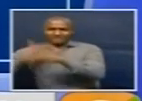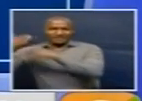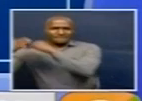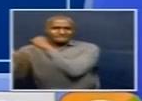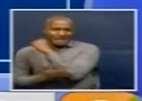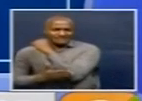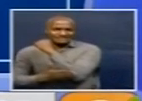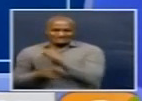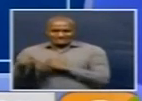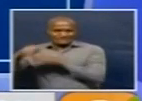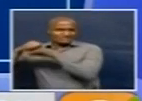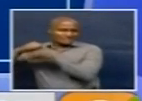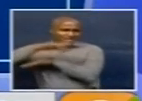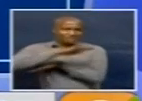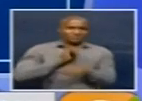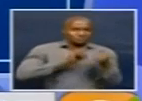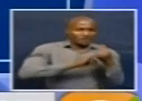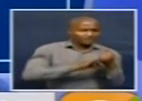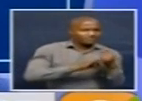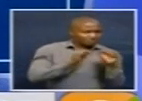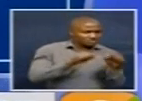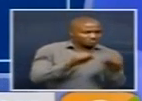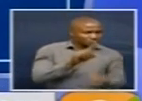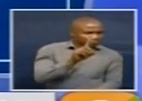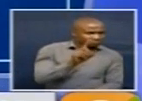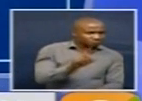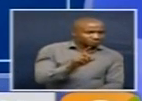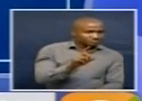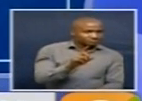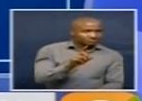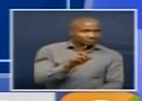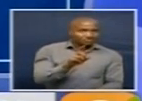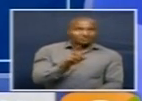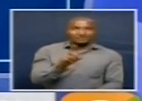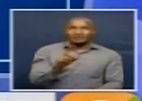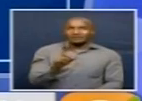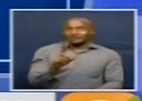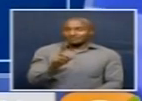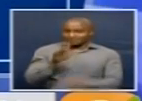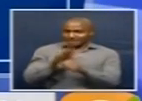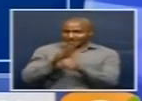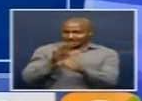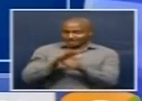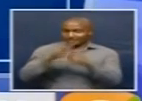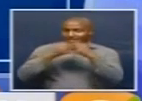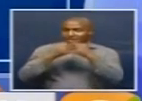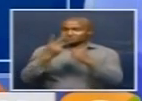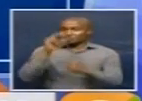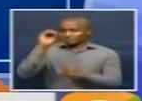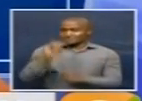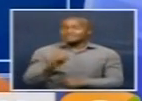athari kwa mke mjamzito? Na tayari kauli yenu ni ndio 82 na